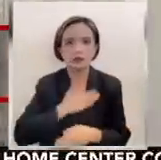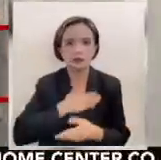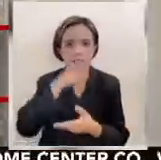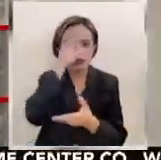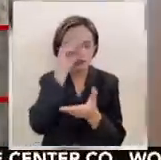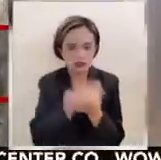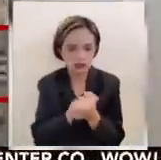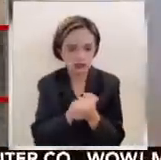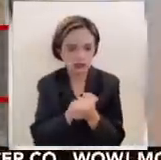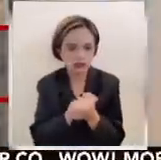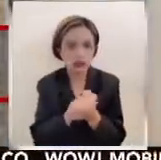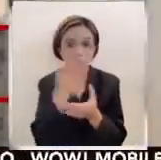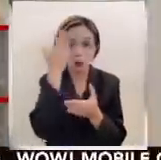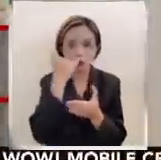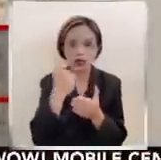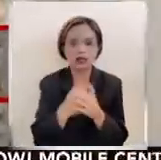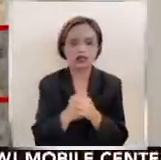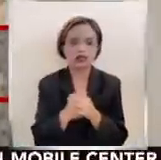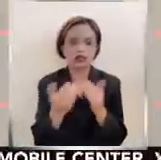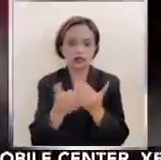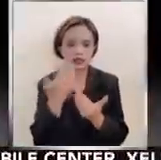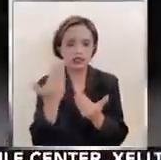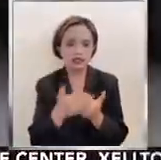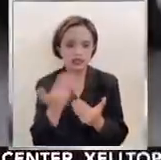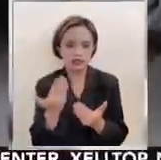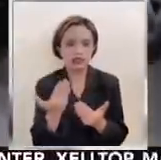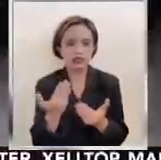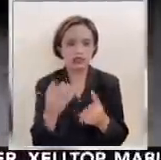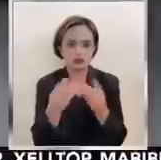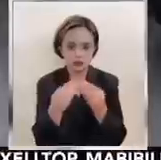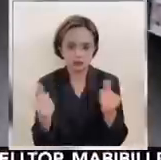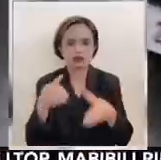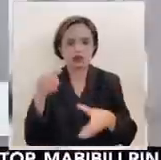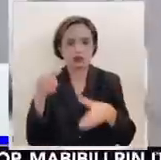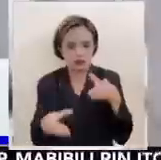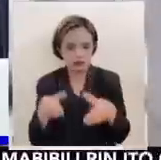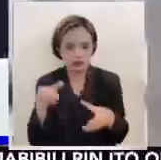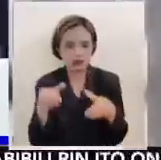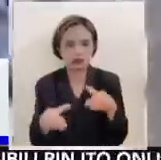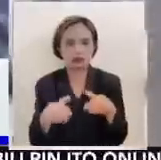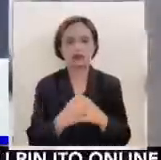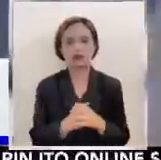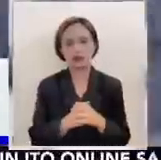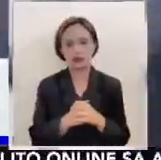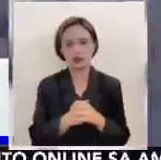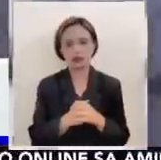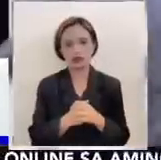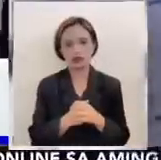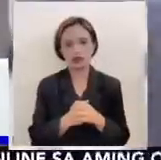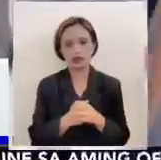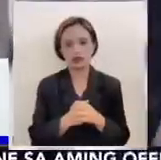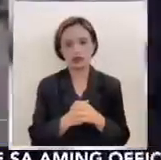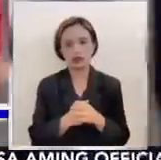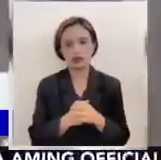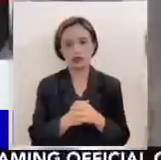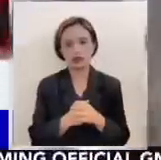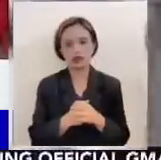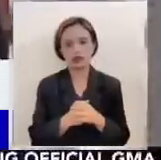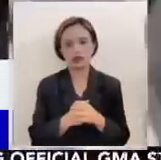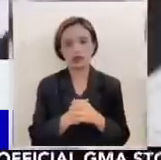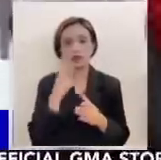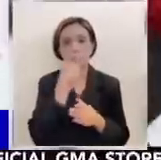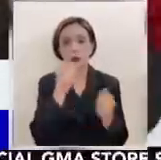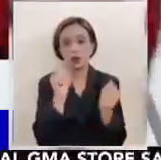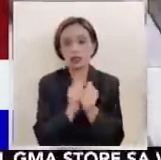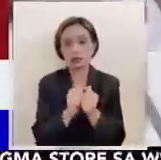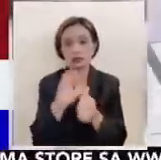mapadali po yung pag-ano ng kasamalutas po talaga. Kasama mga taga-CIDG, naghain ng reklamong kidnapping at